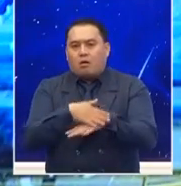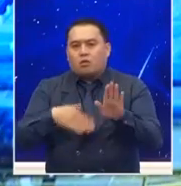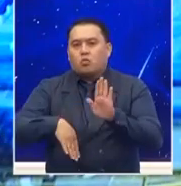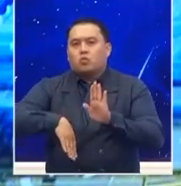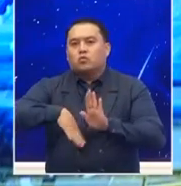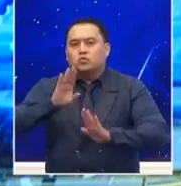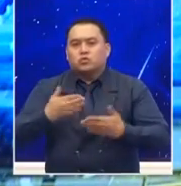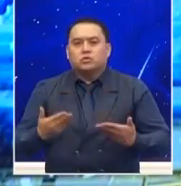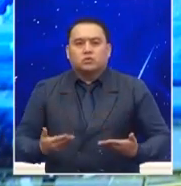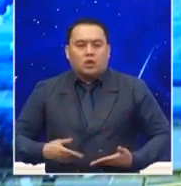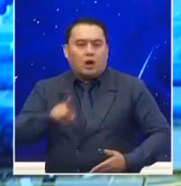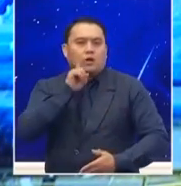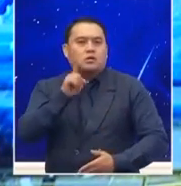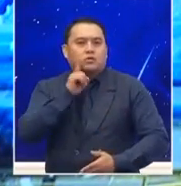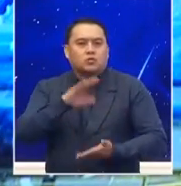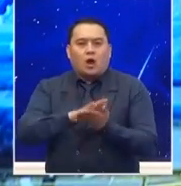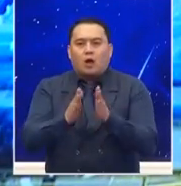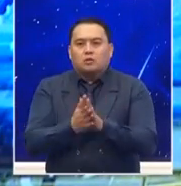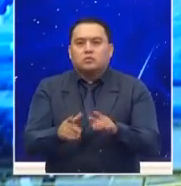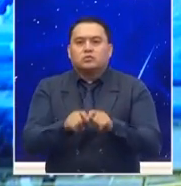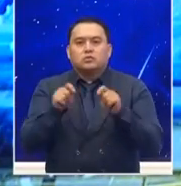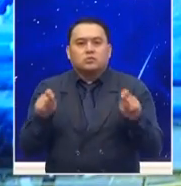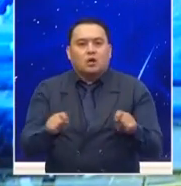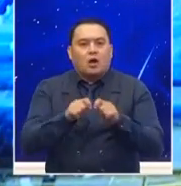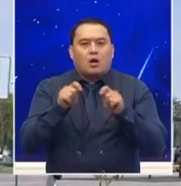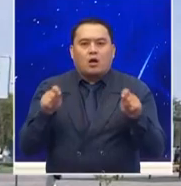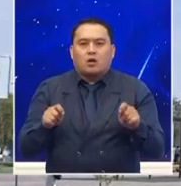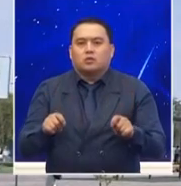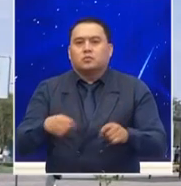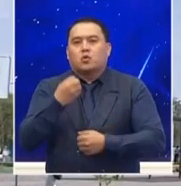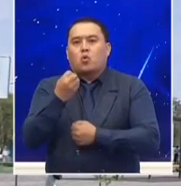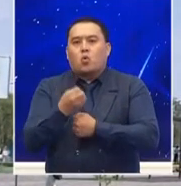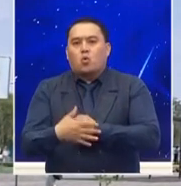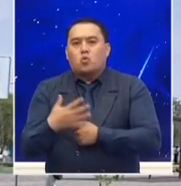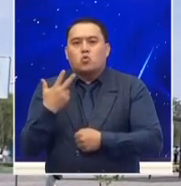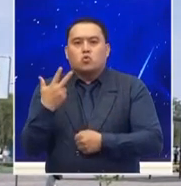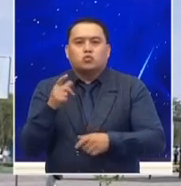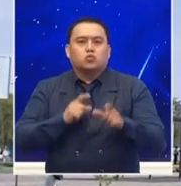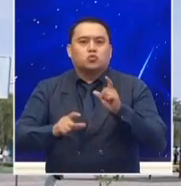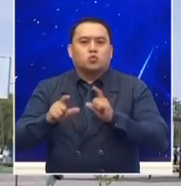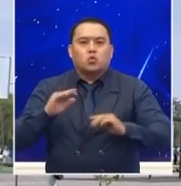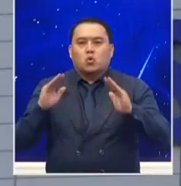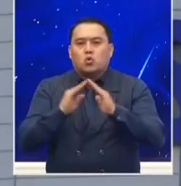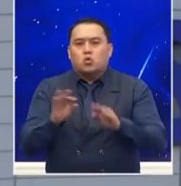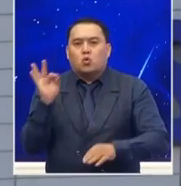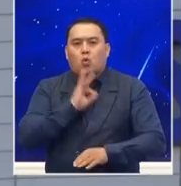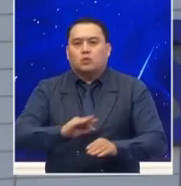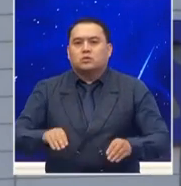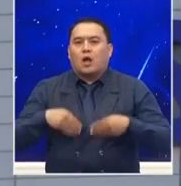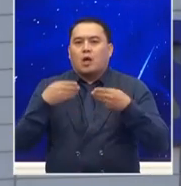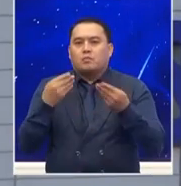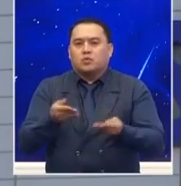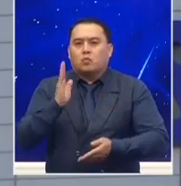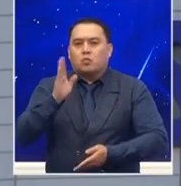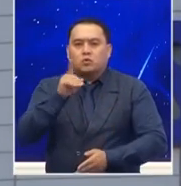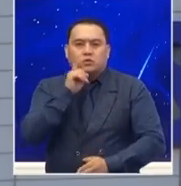ел ертеңі жастар үшін бар жағдай жасалып жатыр. Мәселен, биыл өңір орталығында 3 бірдей студенттер үйі қолданысқа берілді. Бұл